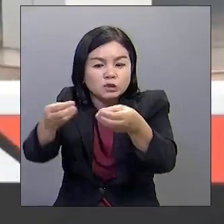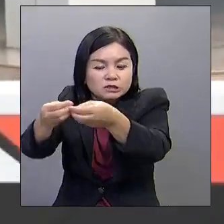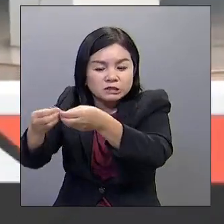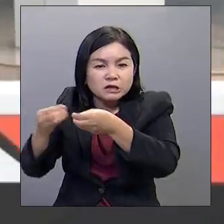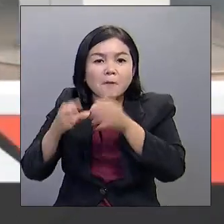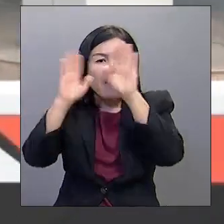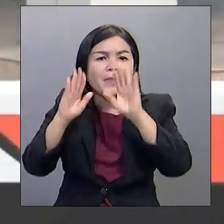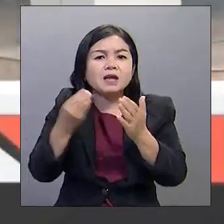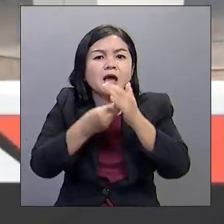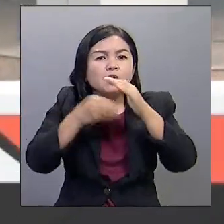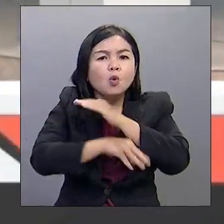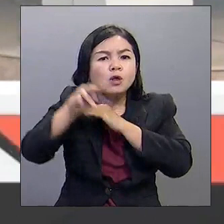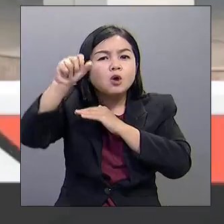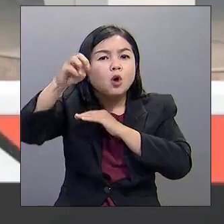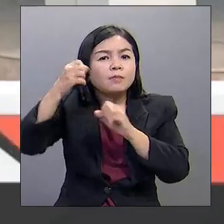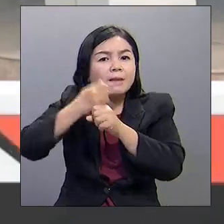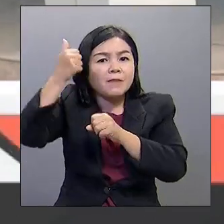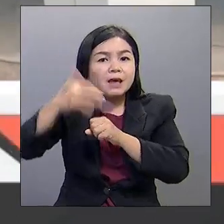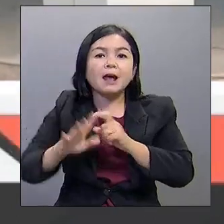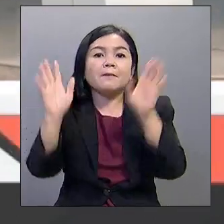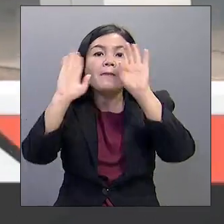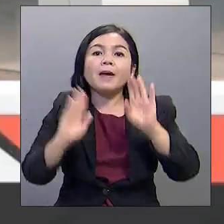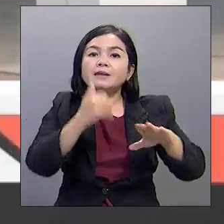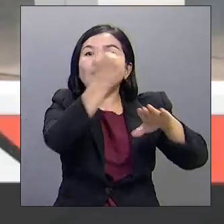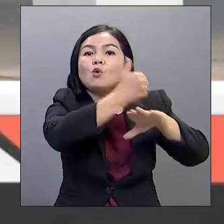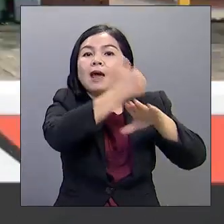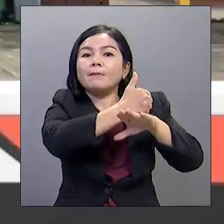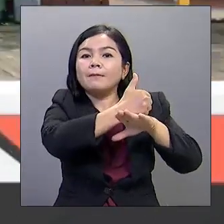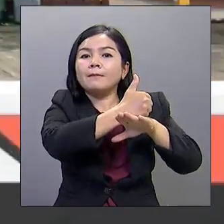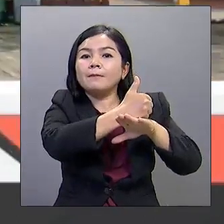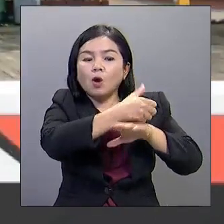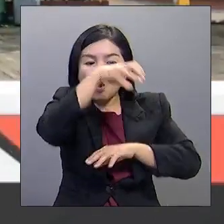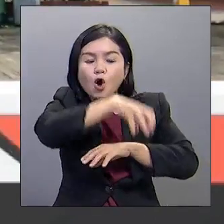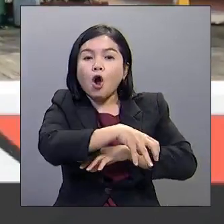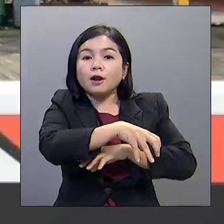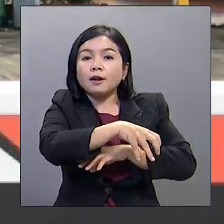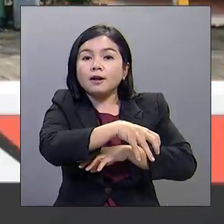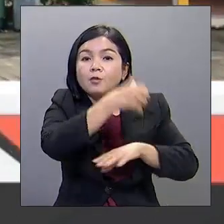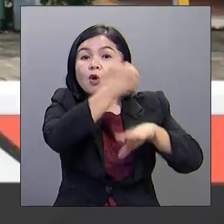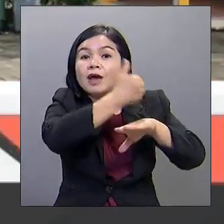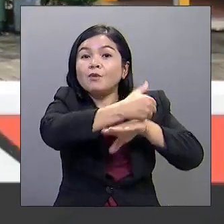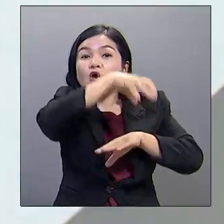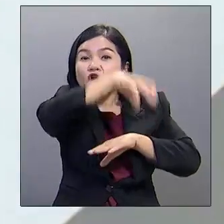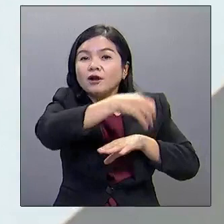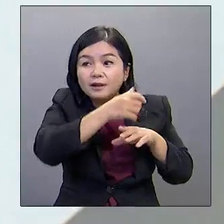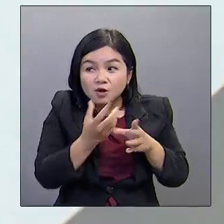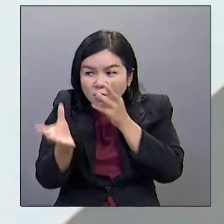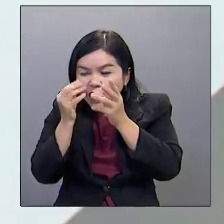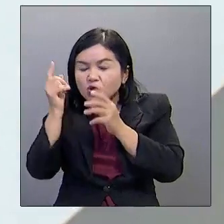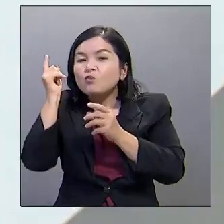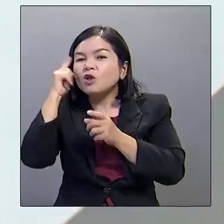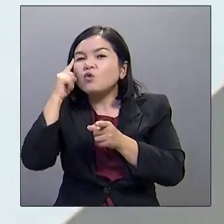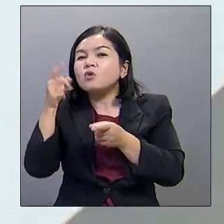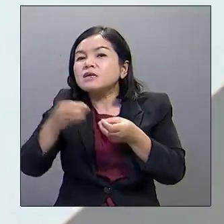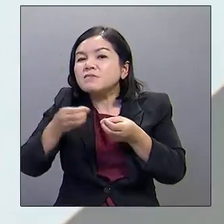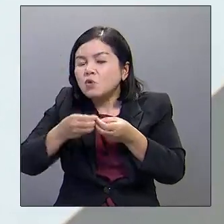ดนี้มันจะเกิดขึ้นไม่ได้ถ้าผู้นำของหน่วยงานผู้นำขององค์กรไม่เข้าไปมีส่วนร่วมรับรู้ครับ จากทุ